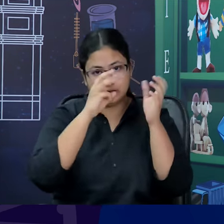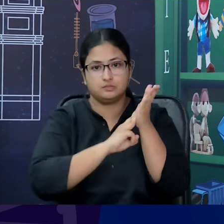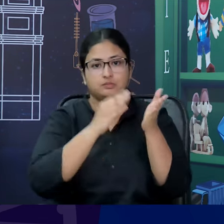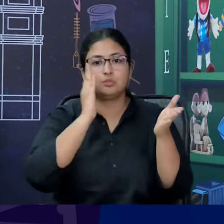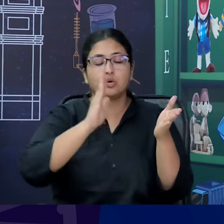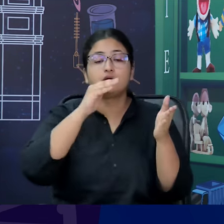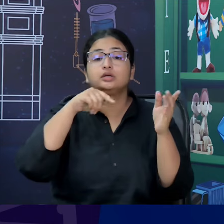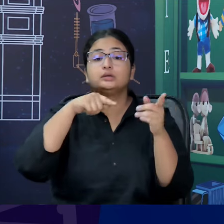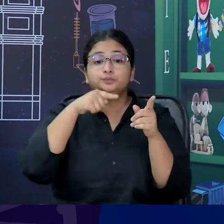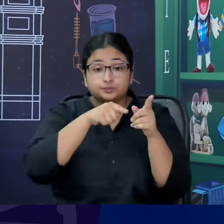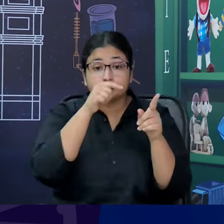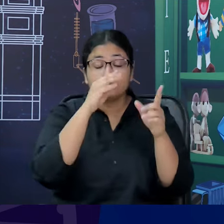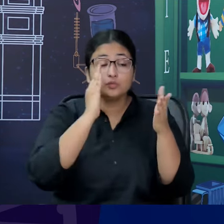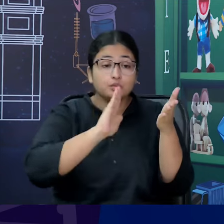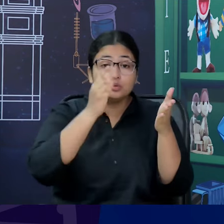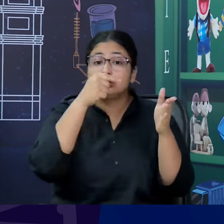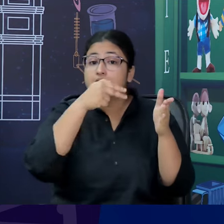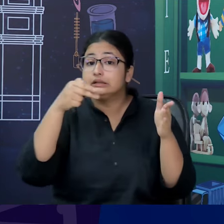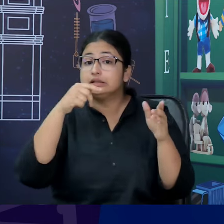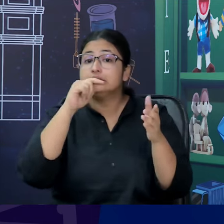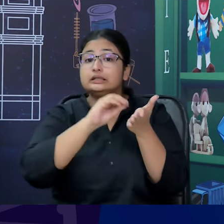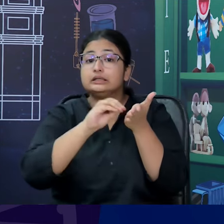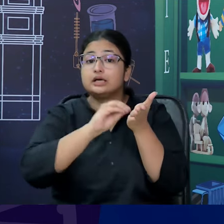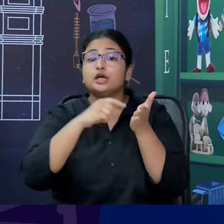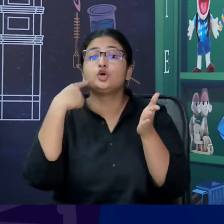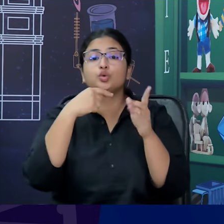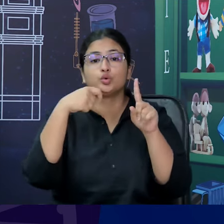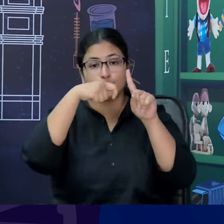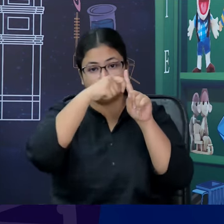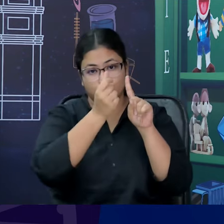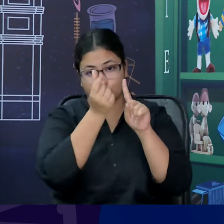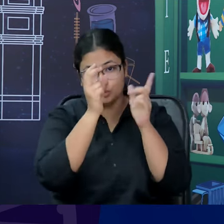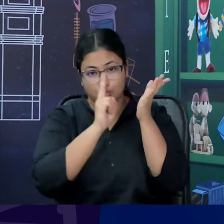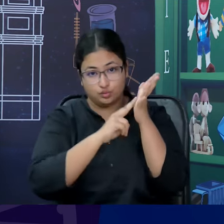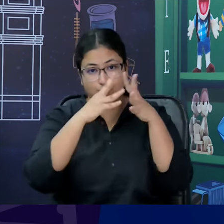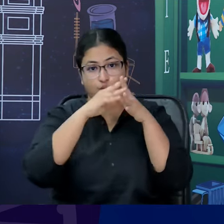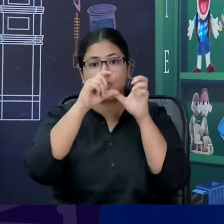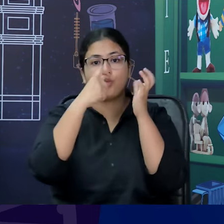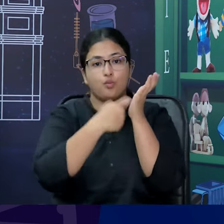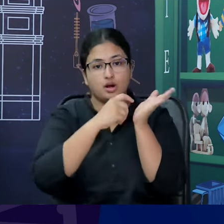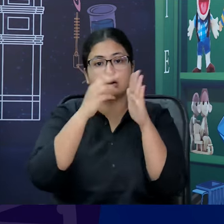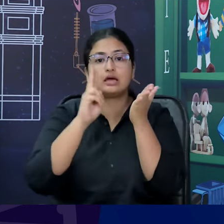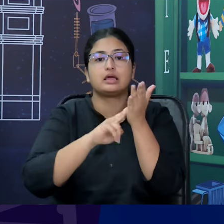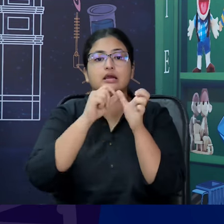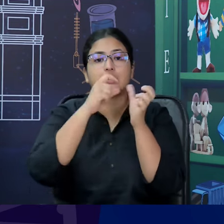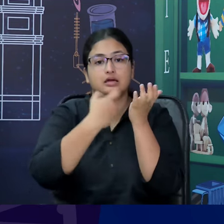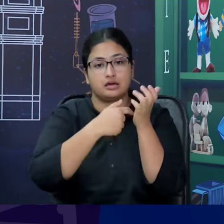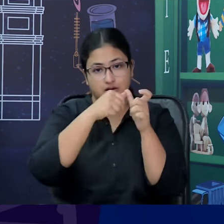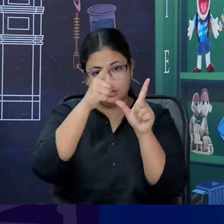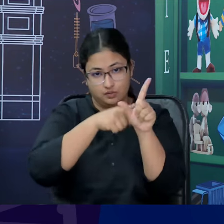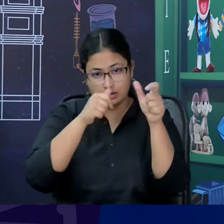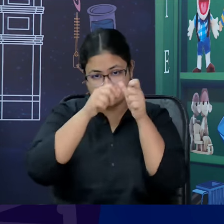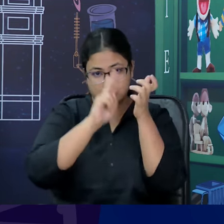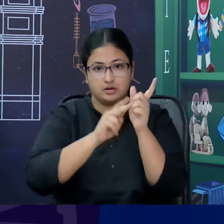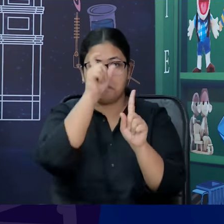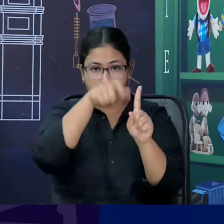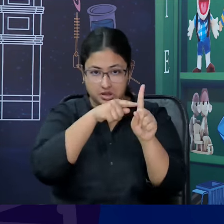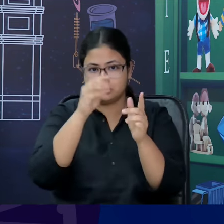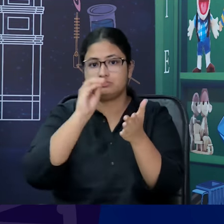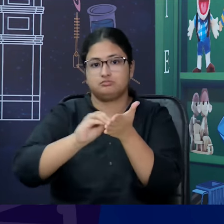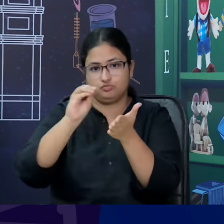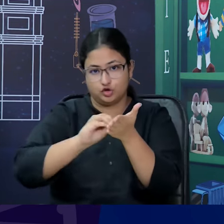youtube1 नारायण इनकी दो कविताएं आज के इस सत्र में कवर की जाएंगी और यह कविताएं कौन हैं यह भी आपको बता दें कविता के